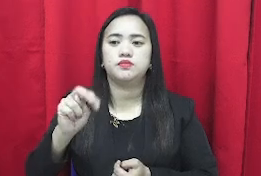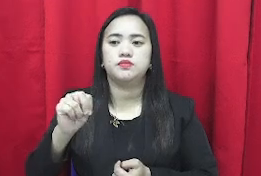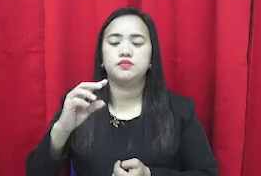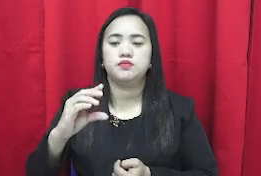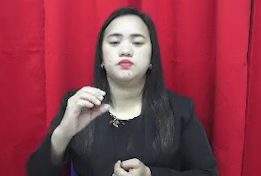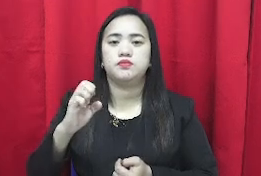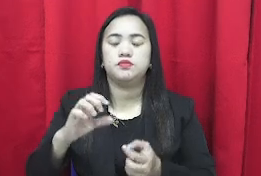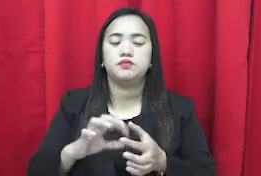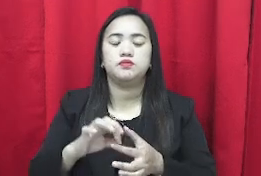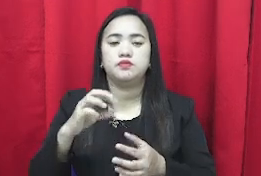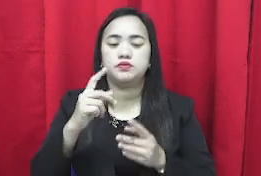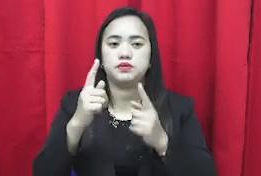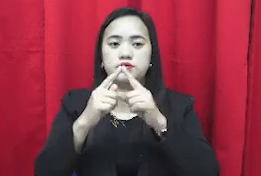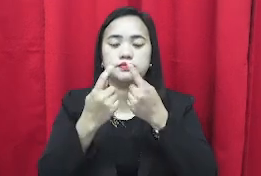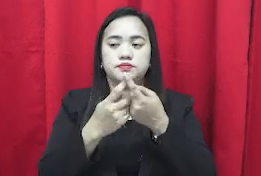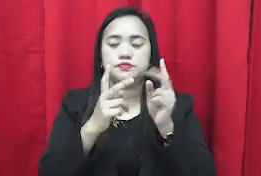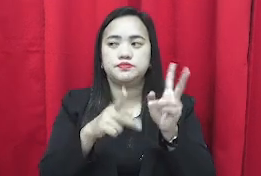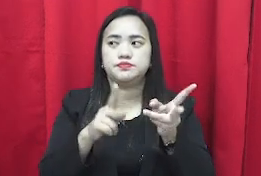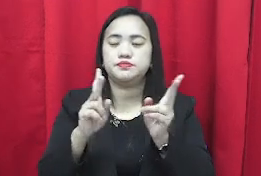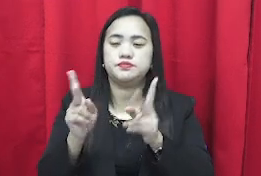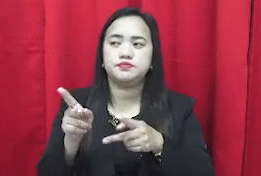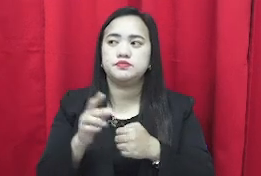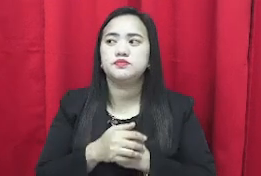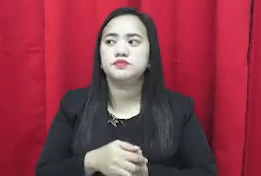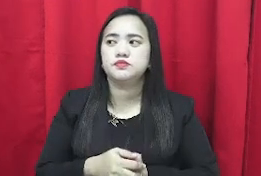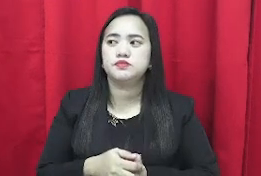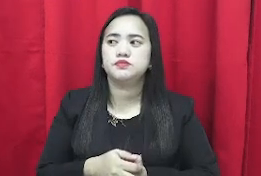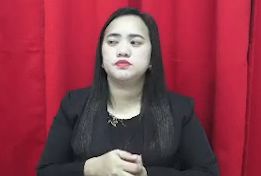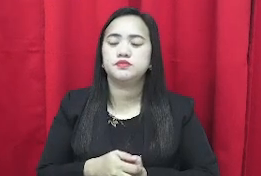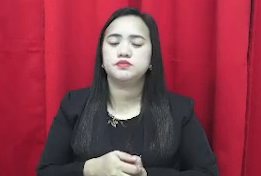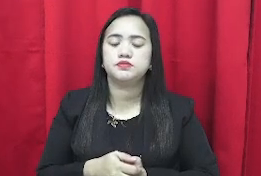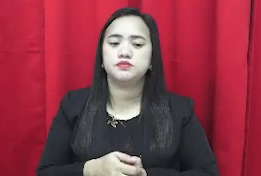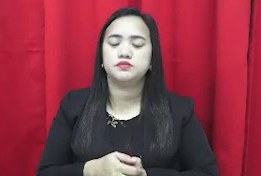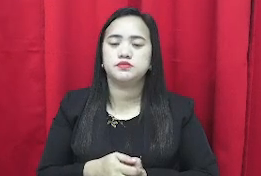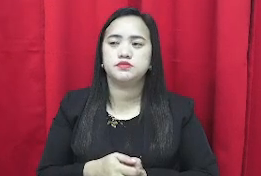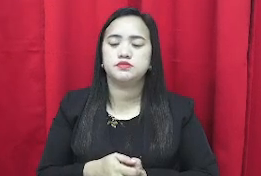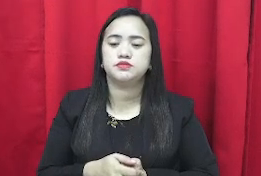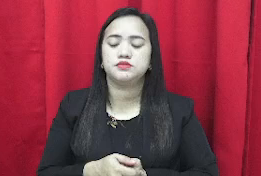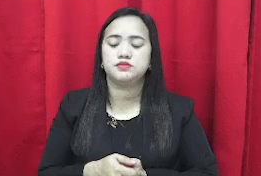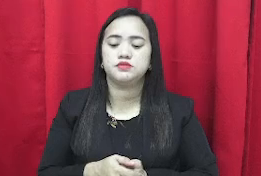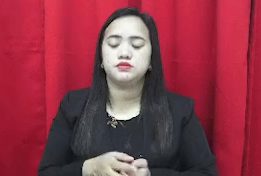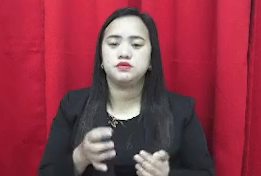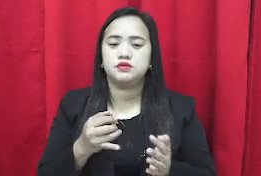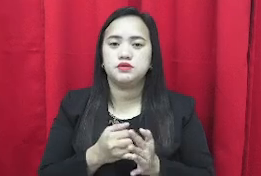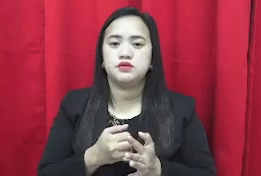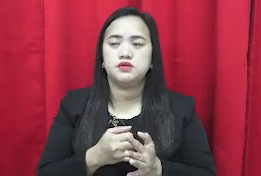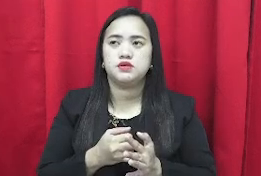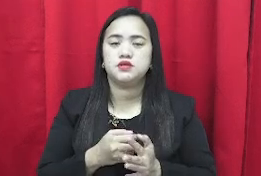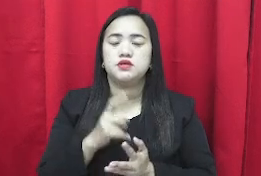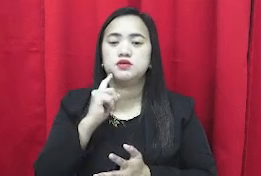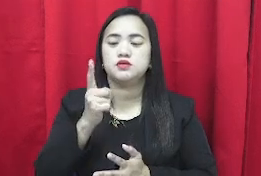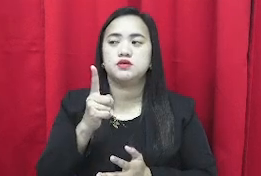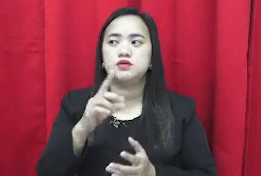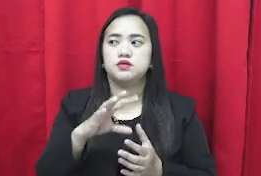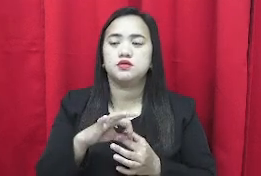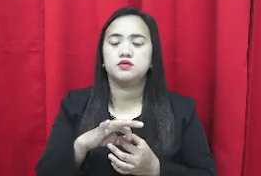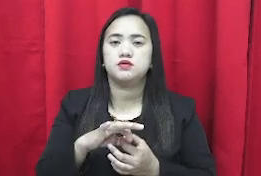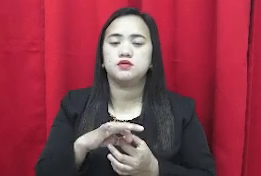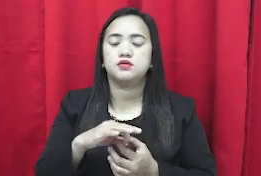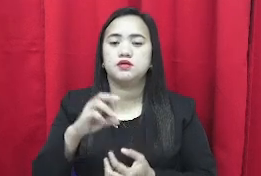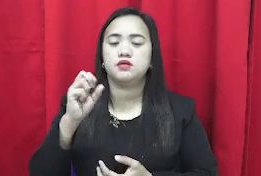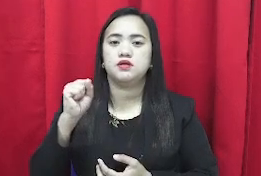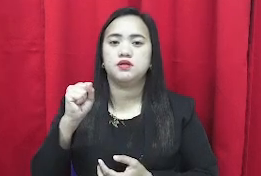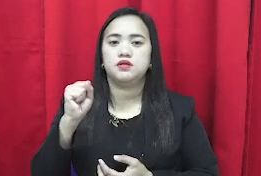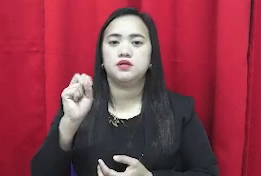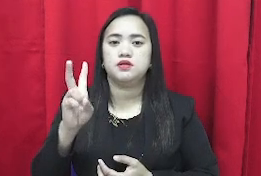ating the preparation which is Uh Uh also the spokesperson of Dy and the rear admiral sir